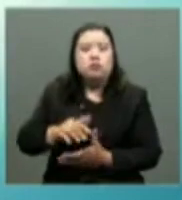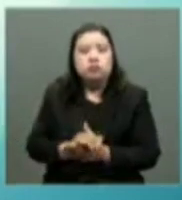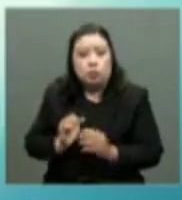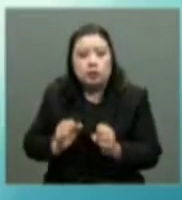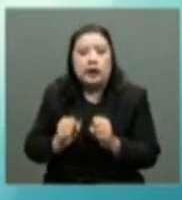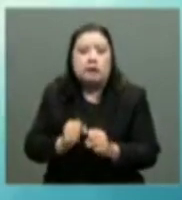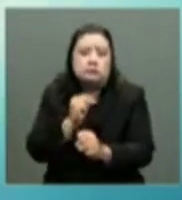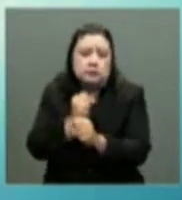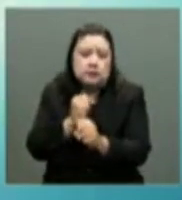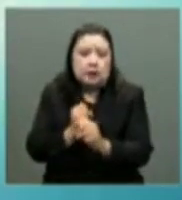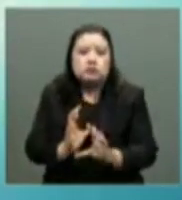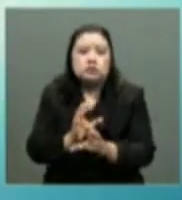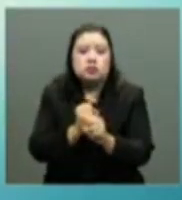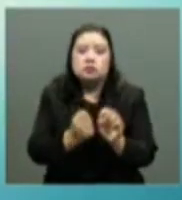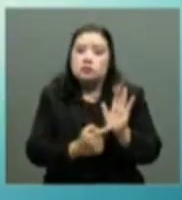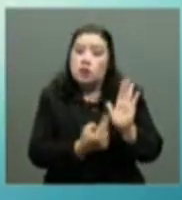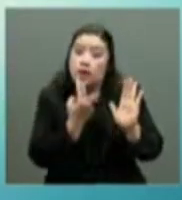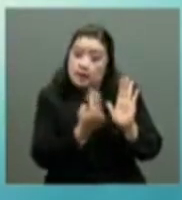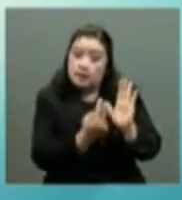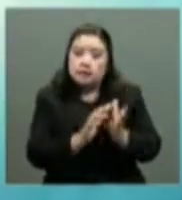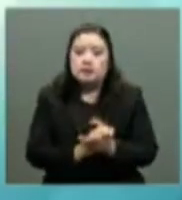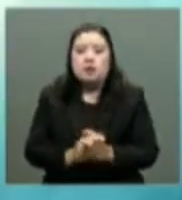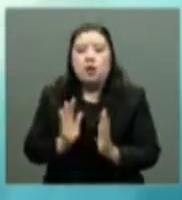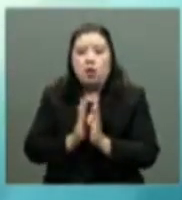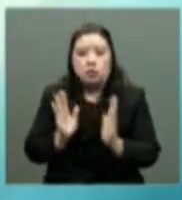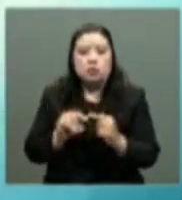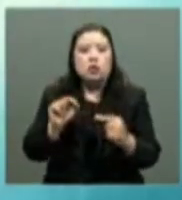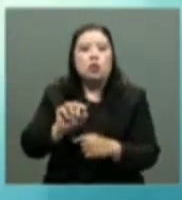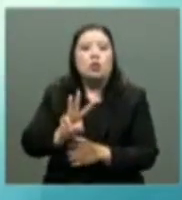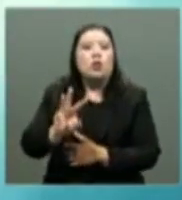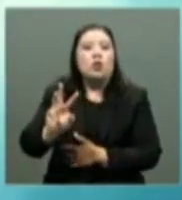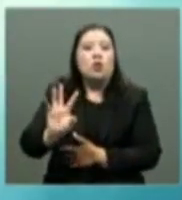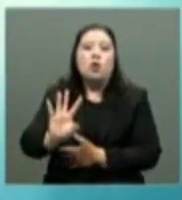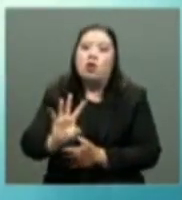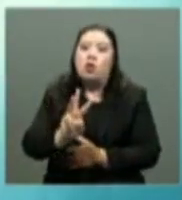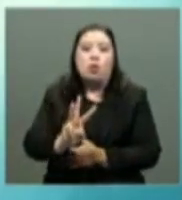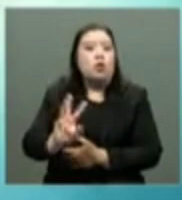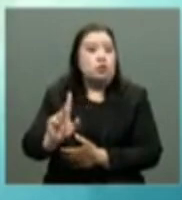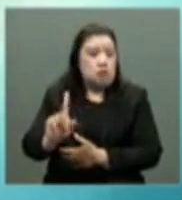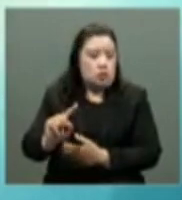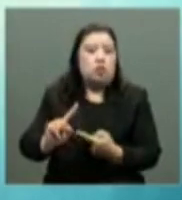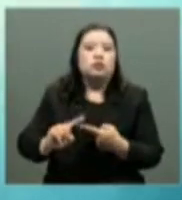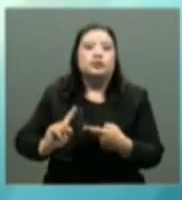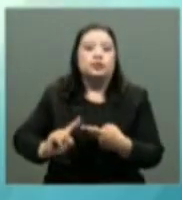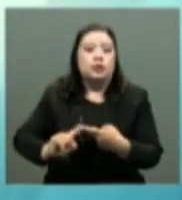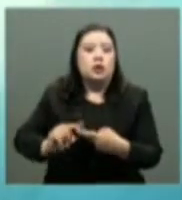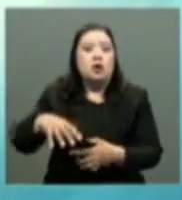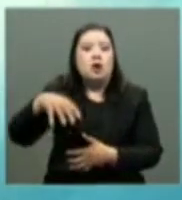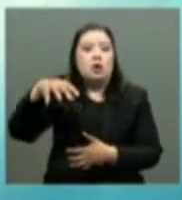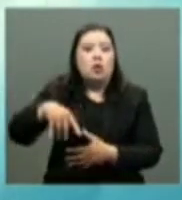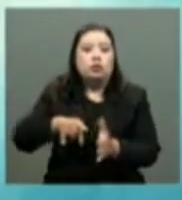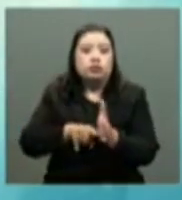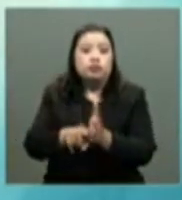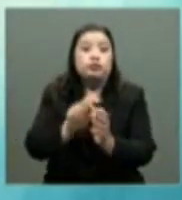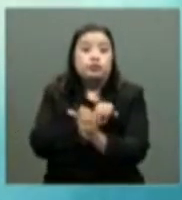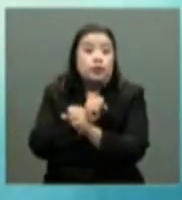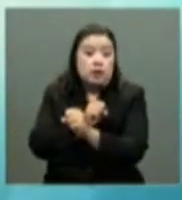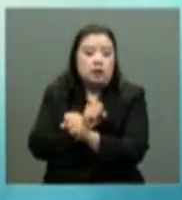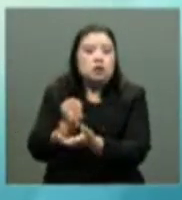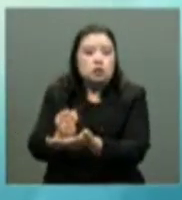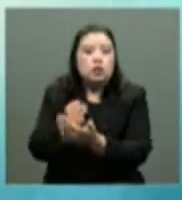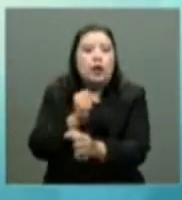างทั้งส่วนของทางวช.นะครับแล้วก็ทางกรมควบคุมโรคนะครับ